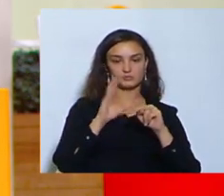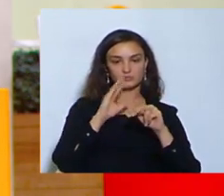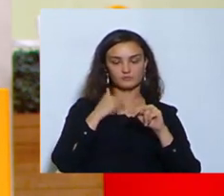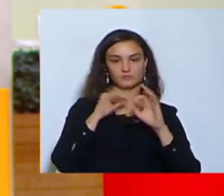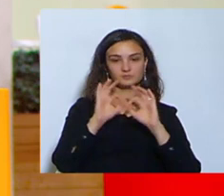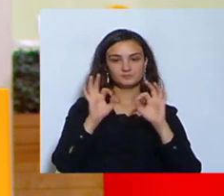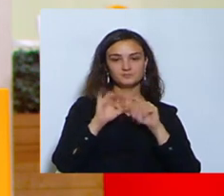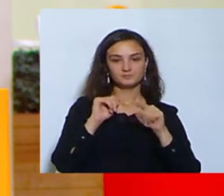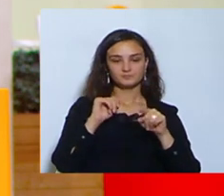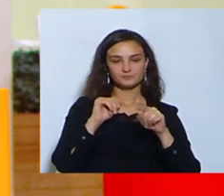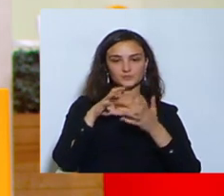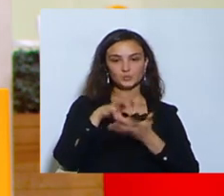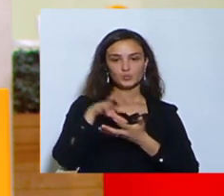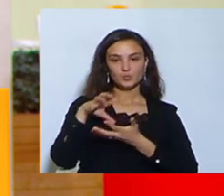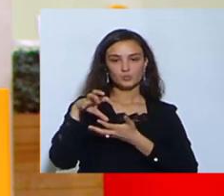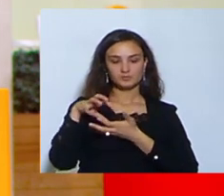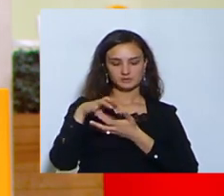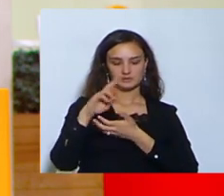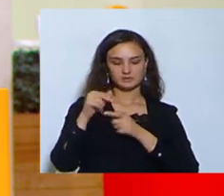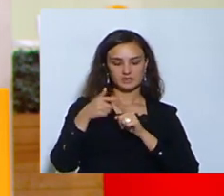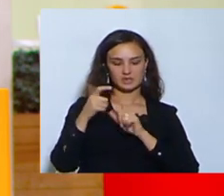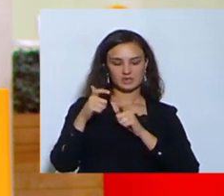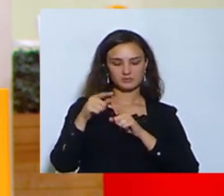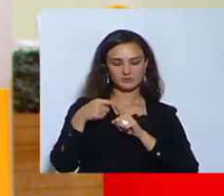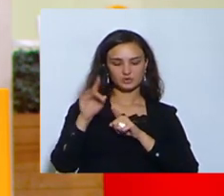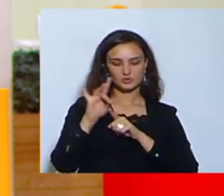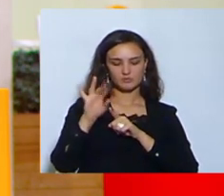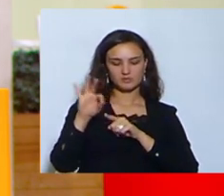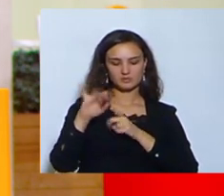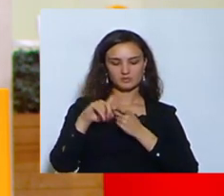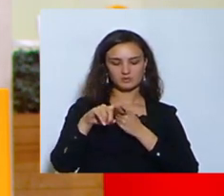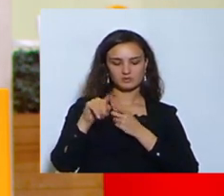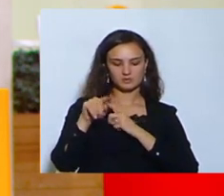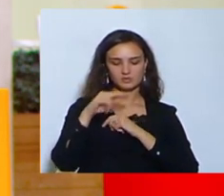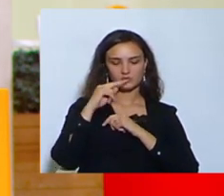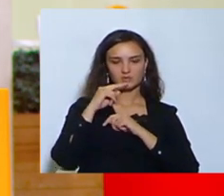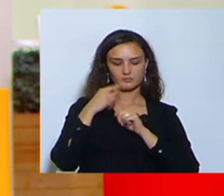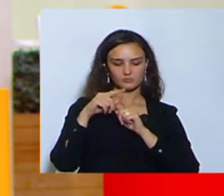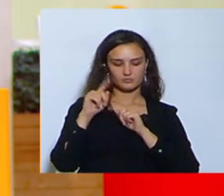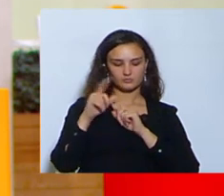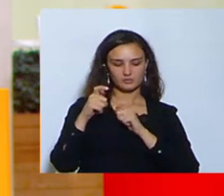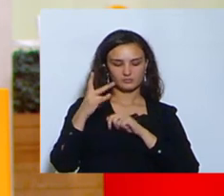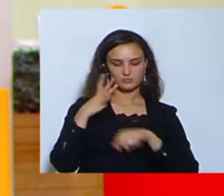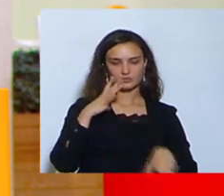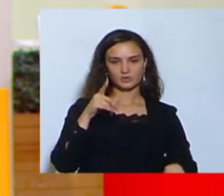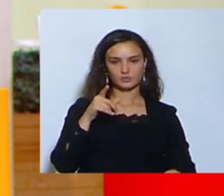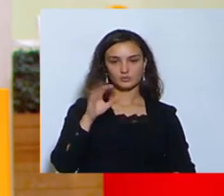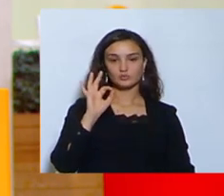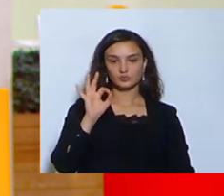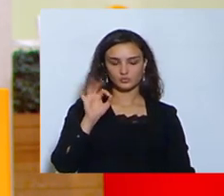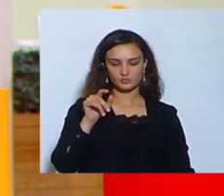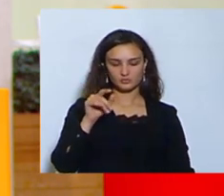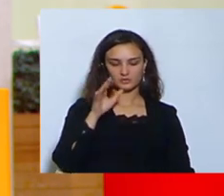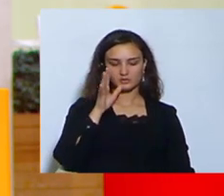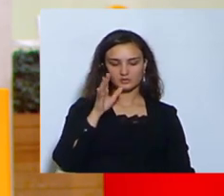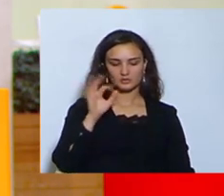ჩვენ ვლაპარაკობთ ულუფის და თეფშის ზომაზე, გაითვალისწინეთ, რომ პირველი თეფში უნდა იყოს ადეკვატური